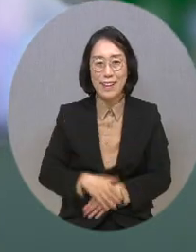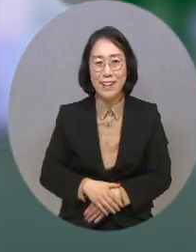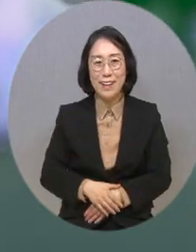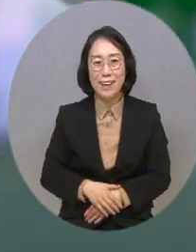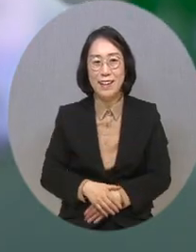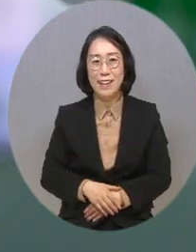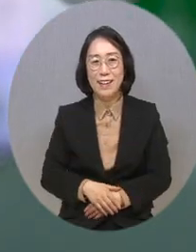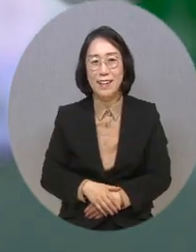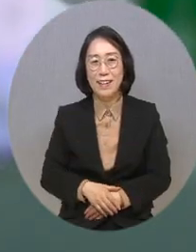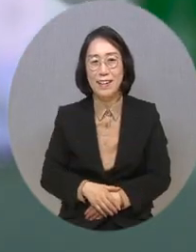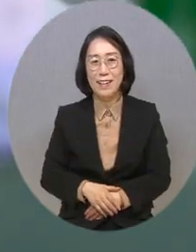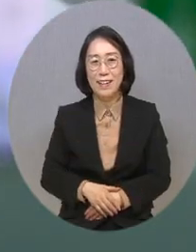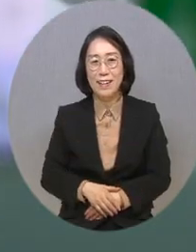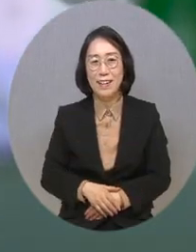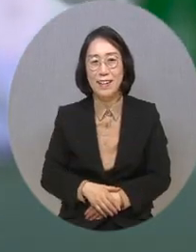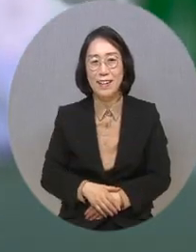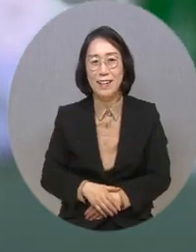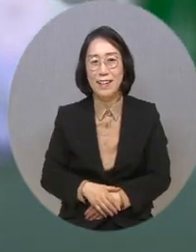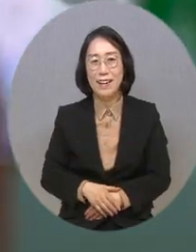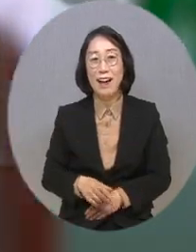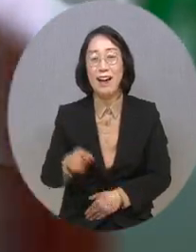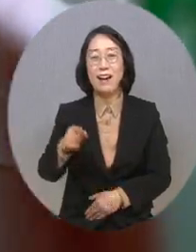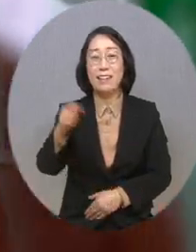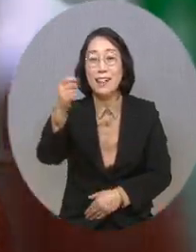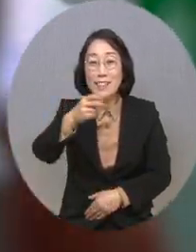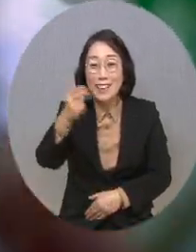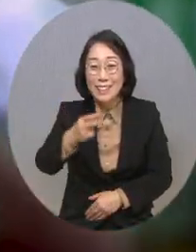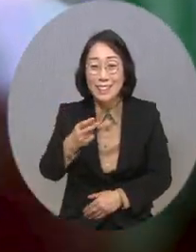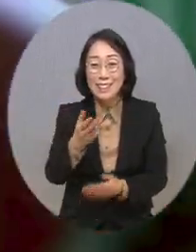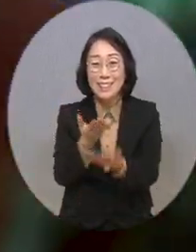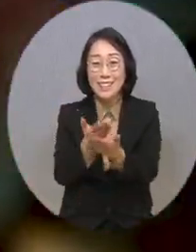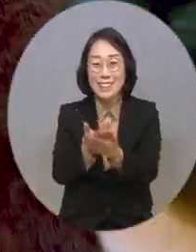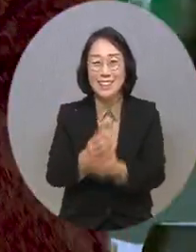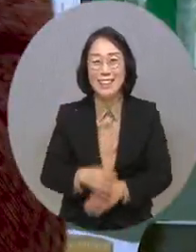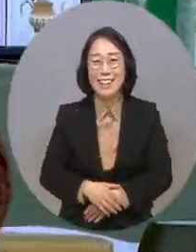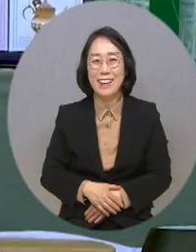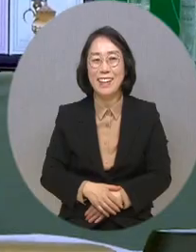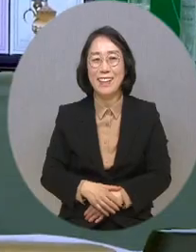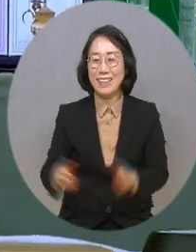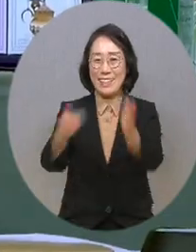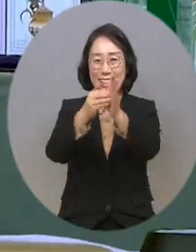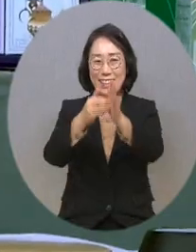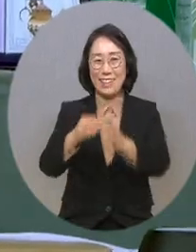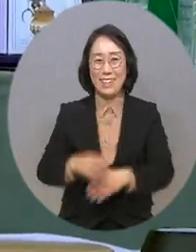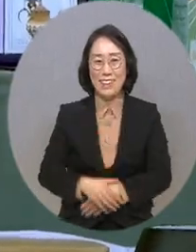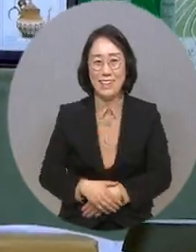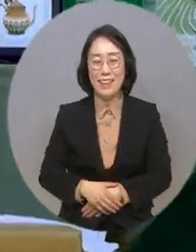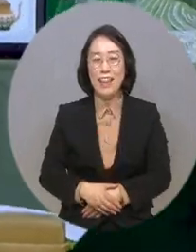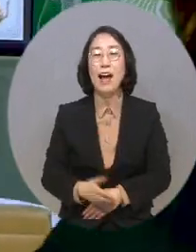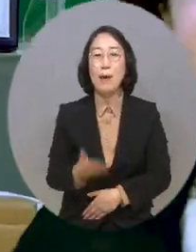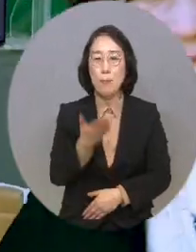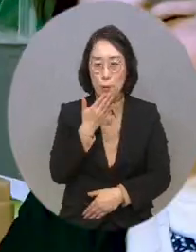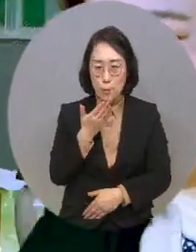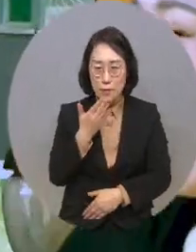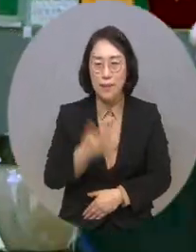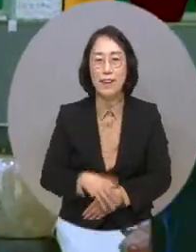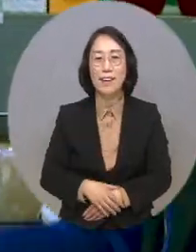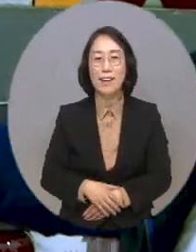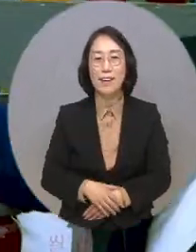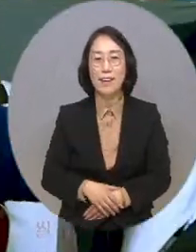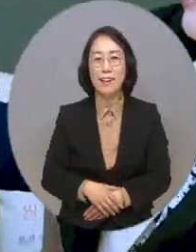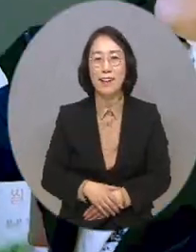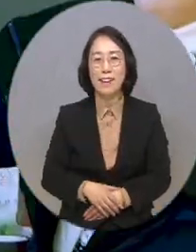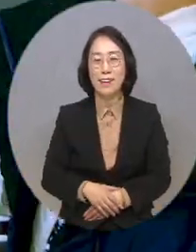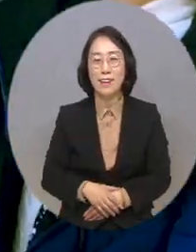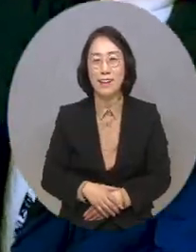빨리. 27초, 28초, 29초. 다시 한 번. 잡아. 그냥 잡소 말해. 잡소. 네. 아니.